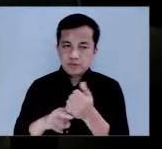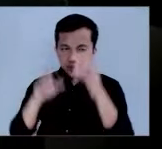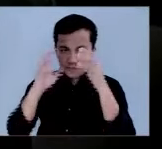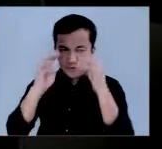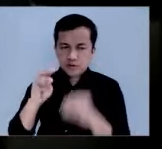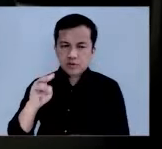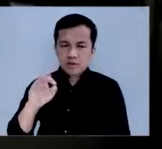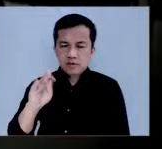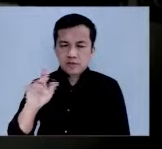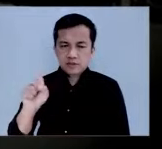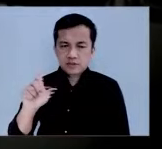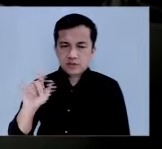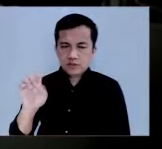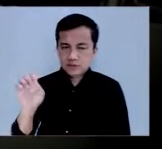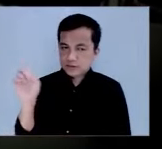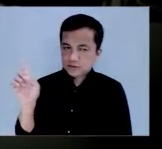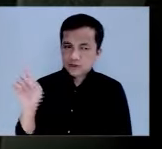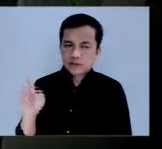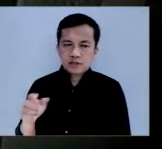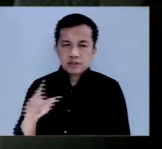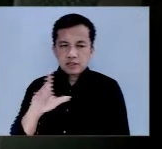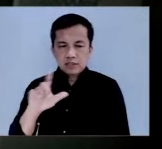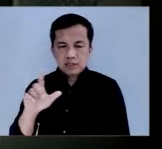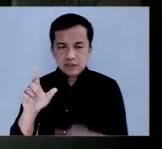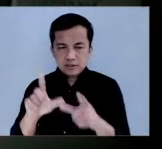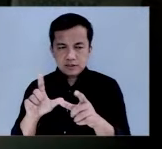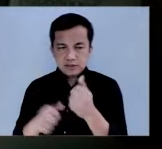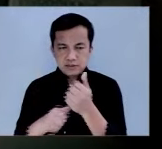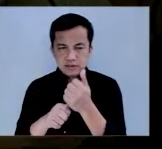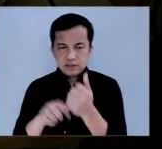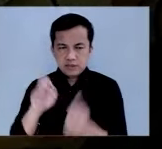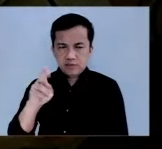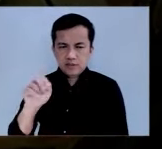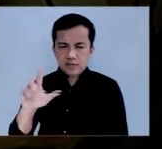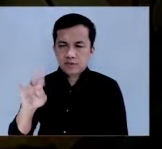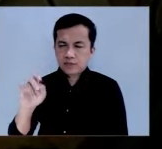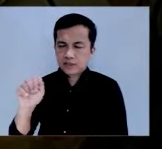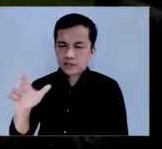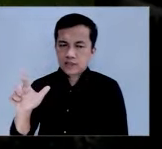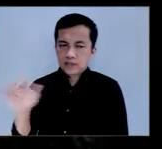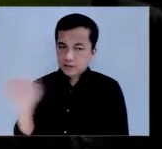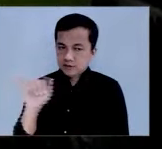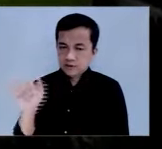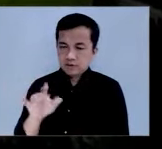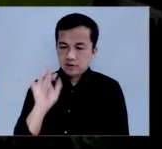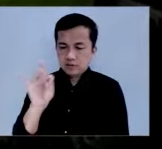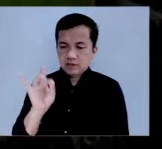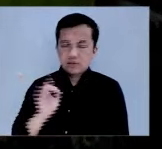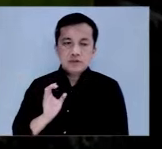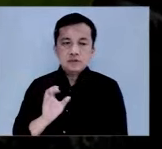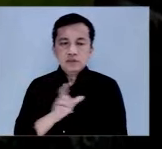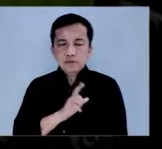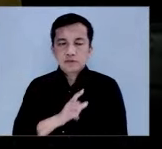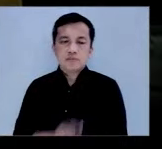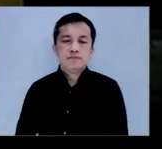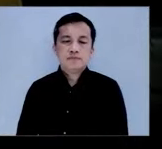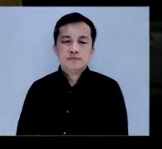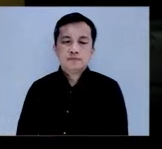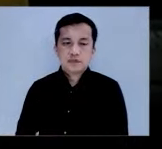Laurence Tamayo at licensing assistant Emerald vital gayon din ang walong konsehal ng bayan ang isa sa mga